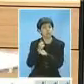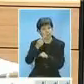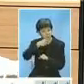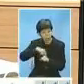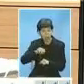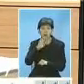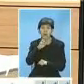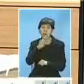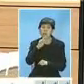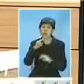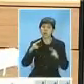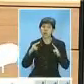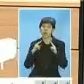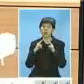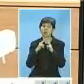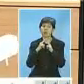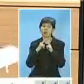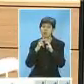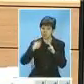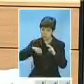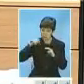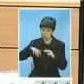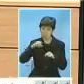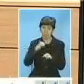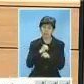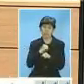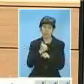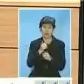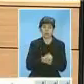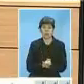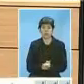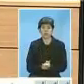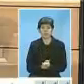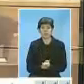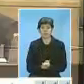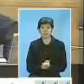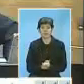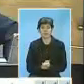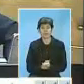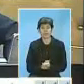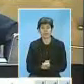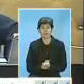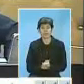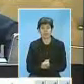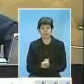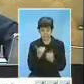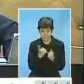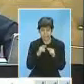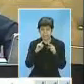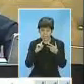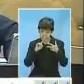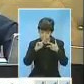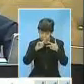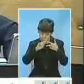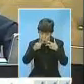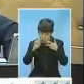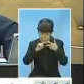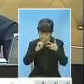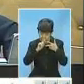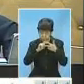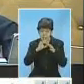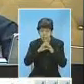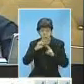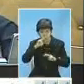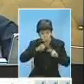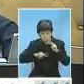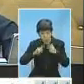เป็นรัฐมนตรีว่าการกระทรวงยุติธรรม ท่านสุนัยฮะวาระที่2เนี่ยนะครับเรากำลังพิจ